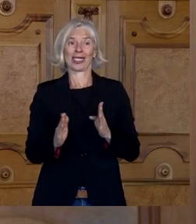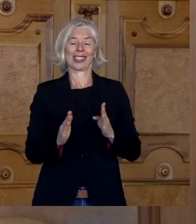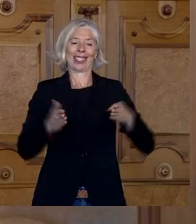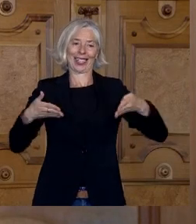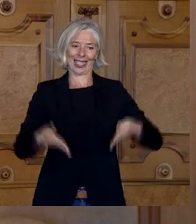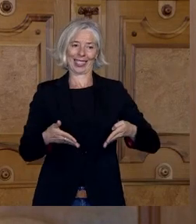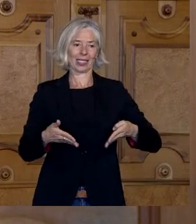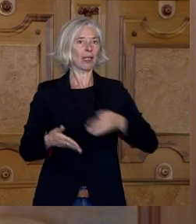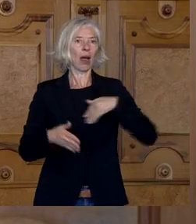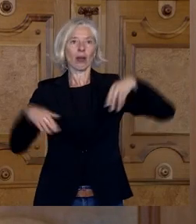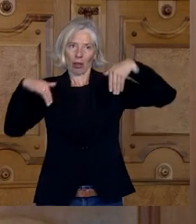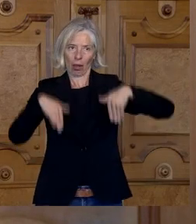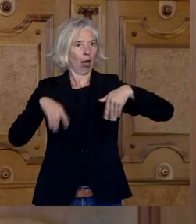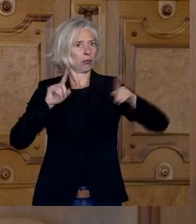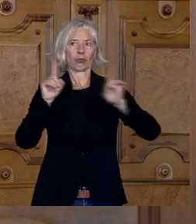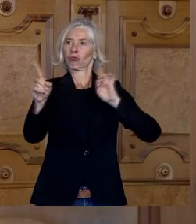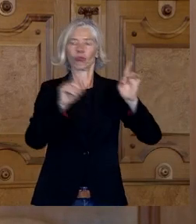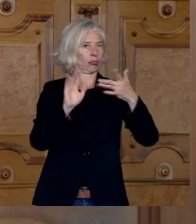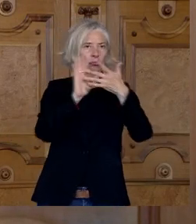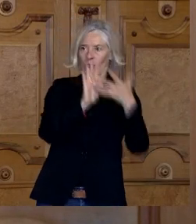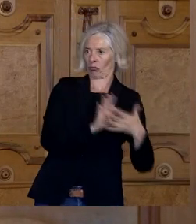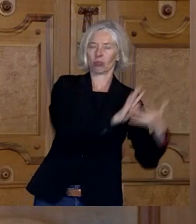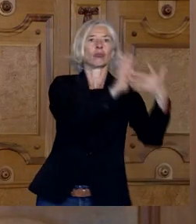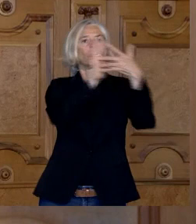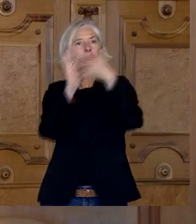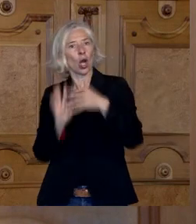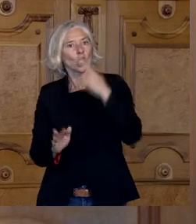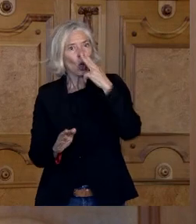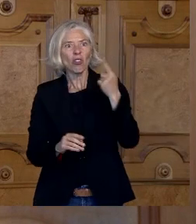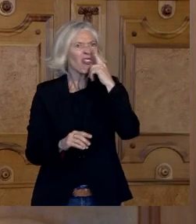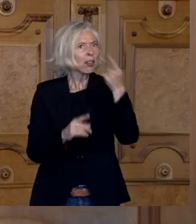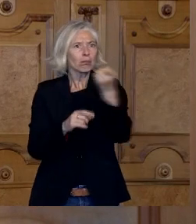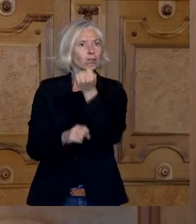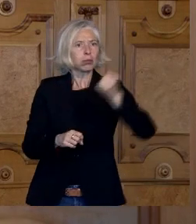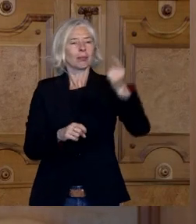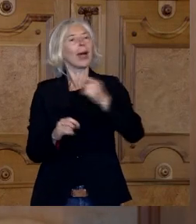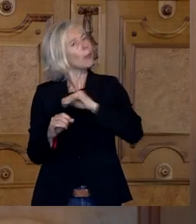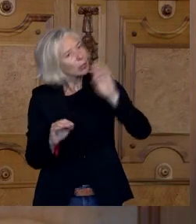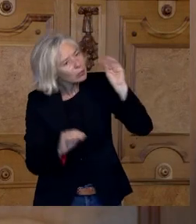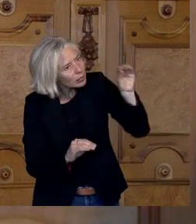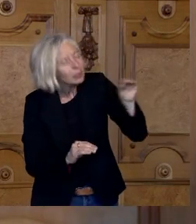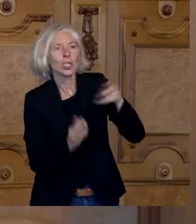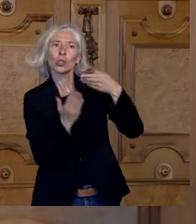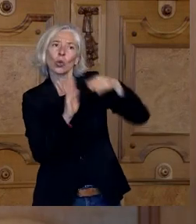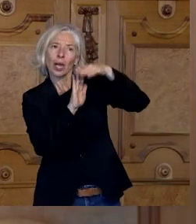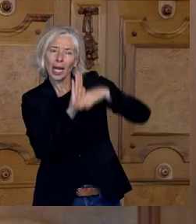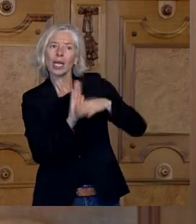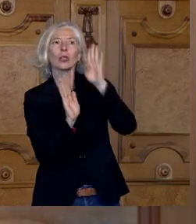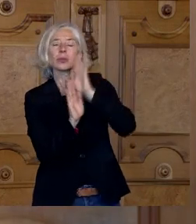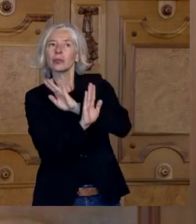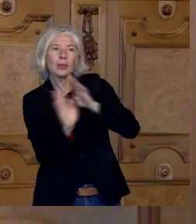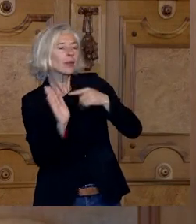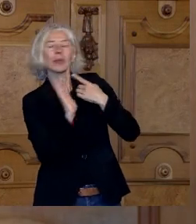zeigen und, glaube ich, auch mit einem großen Verständnis, aber auch mit einem gewissen notwendigen Nachdruck auf die Einhaltung der Regelungen hinweisen und sie auf die